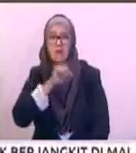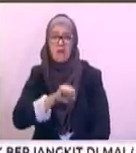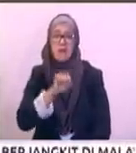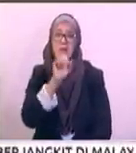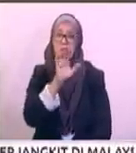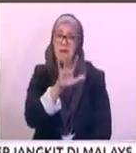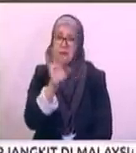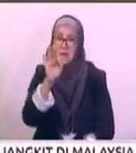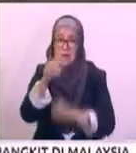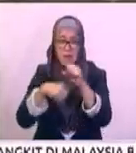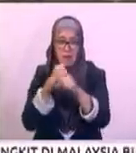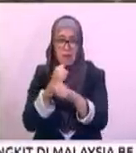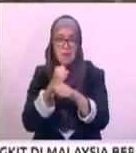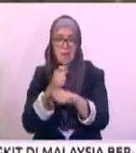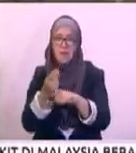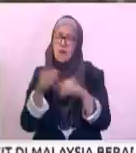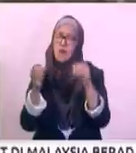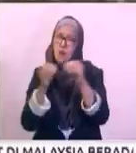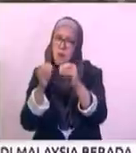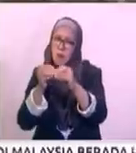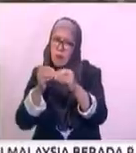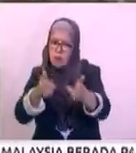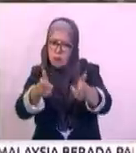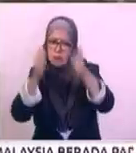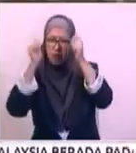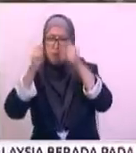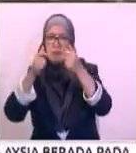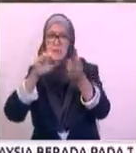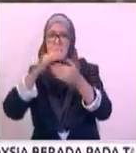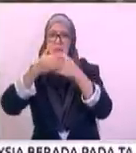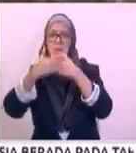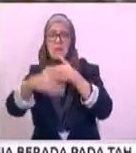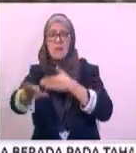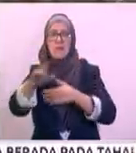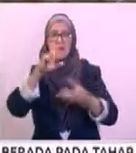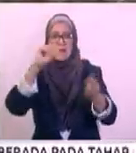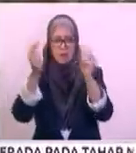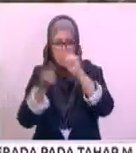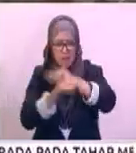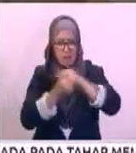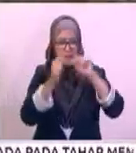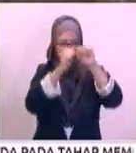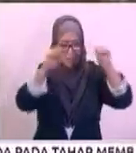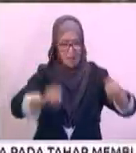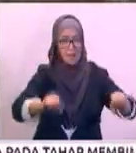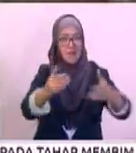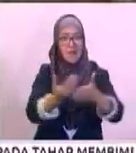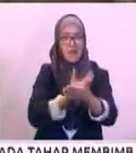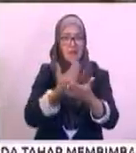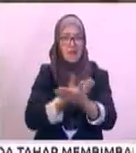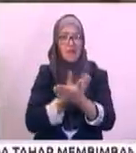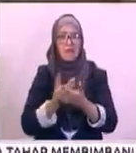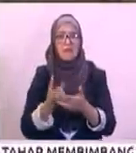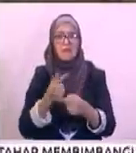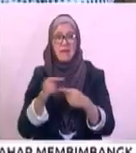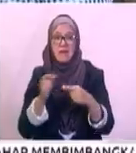sejak beliau menggantikan kaedah konvensional dengan sistem pengurusan ternakan ayam secara